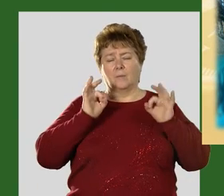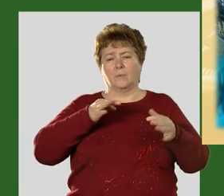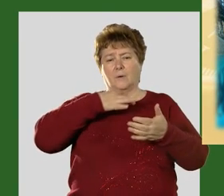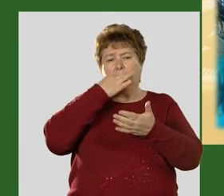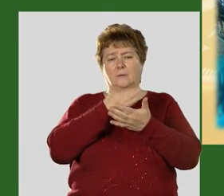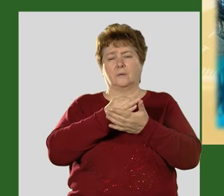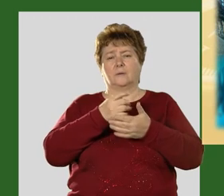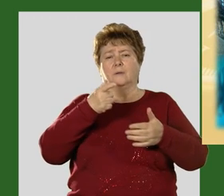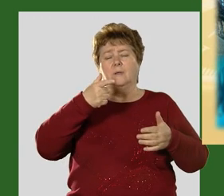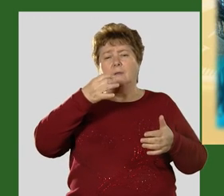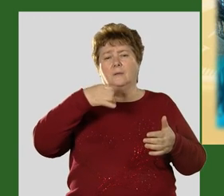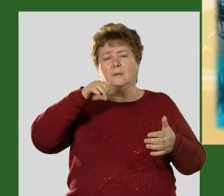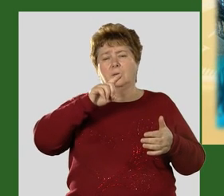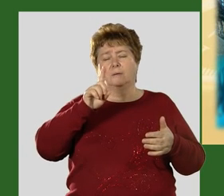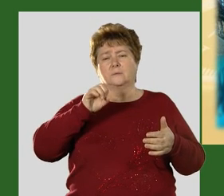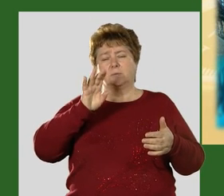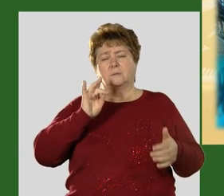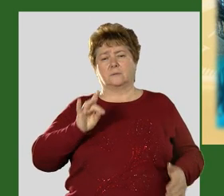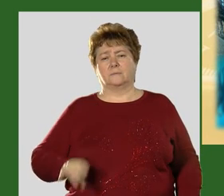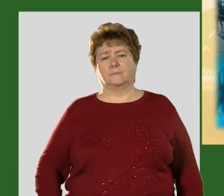Правильный ответ – гейзер.